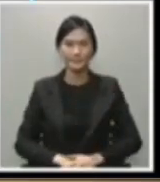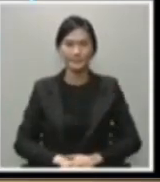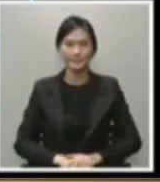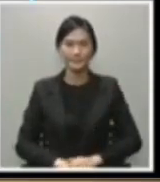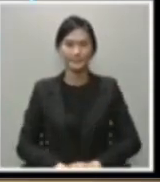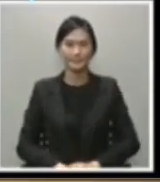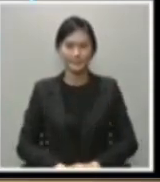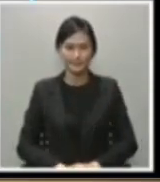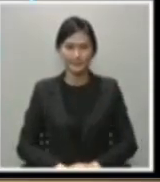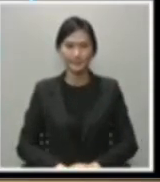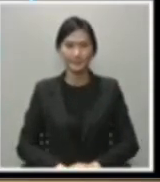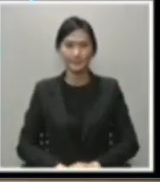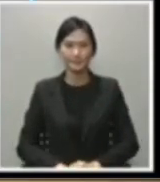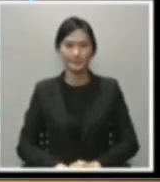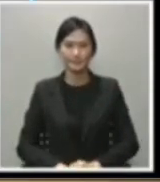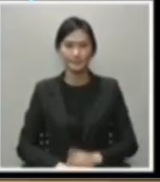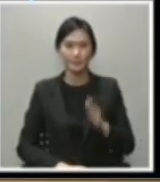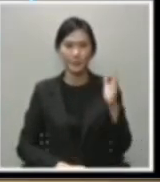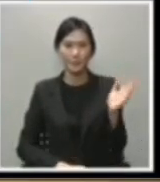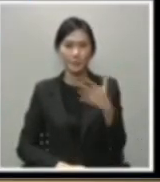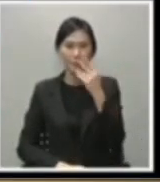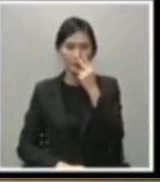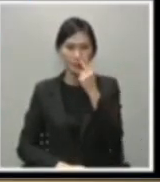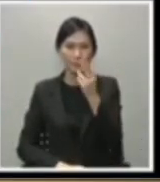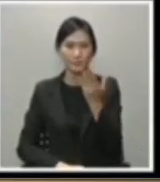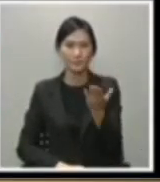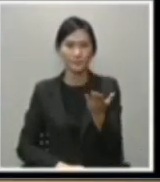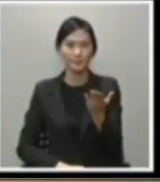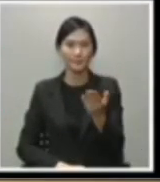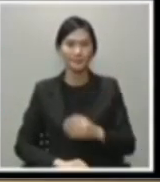และในขณะเดียวกันครับเลื่อนไปเลยครับ